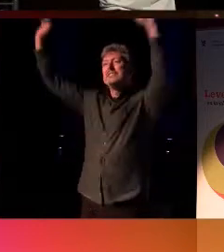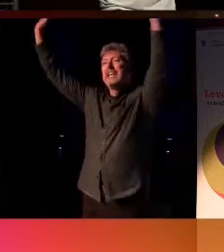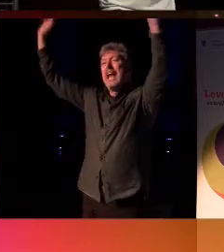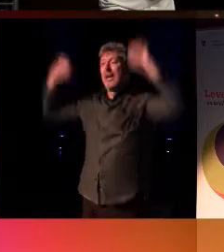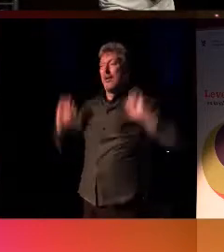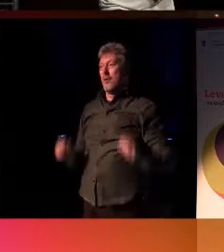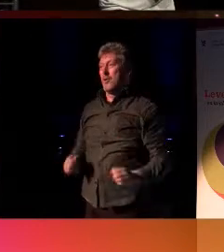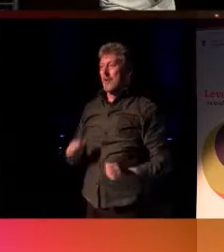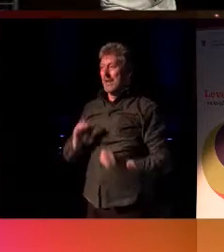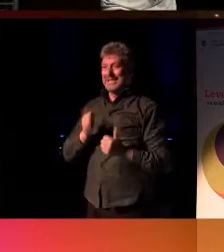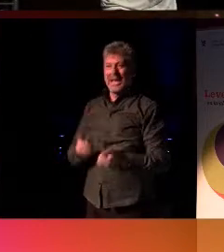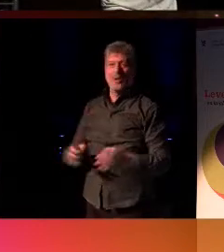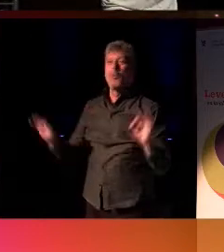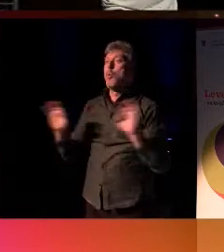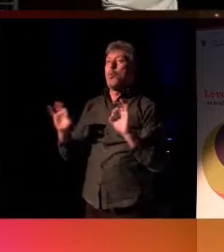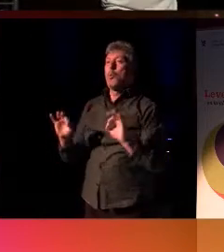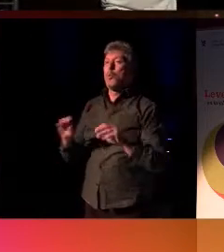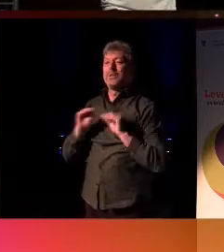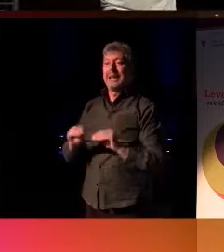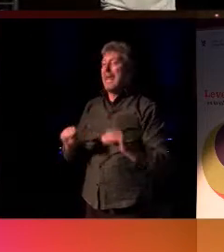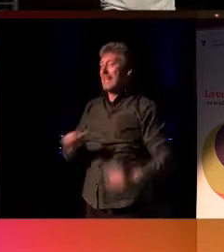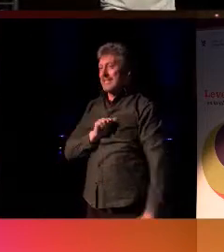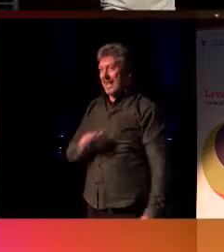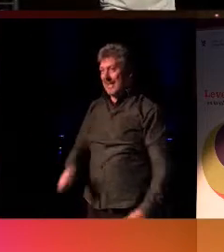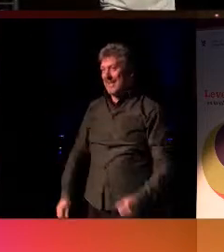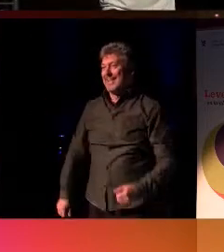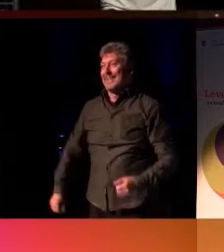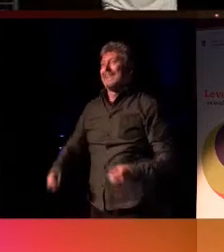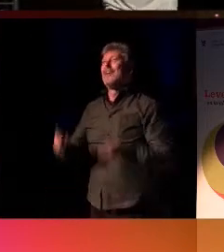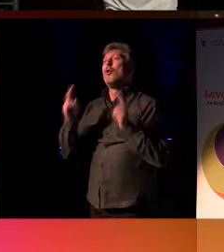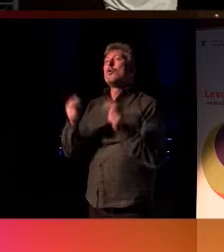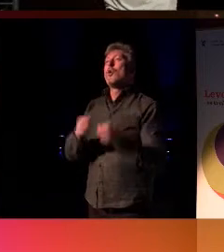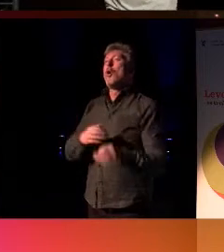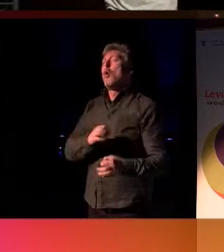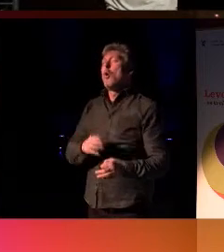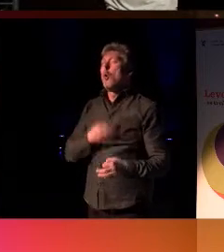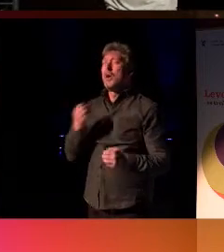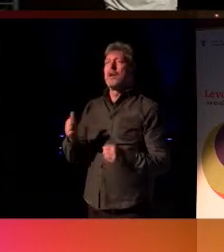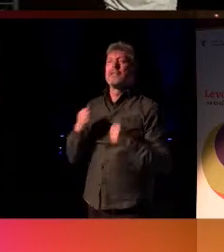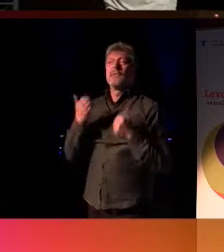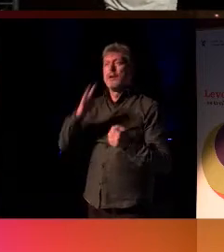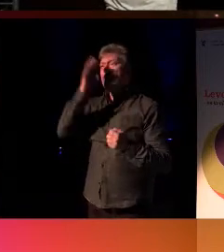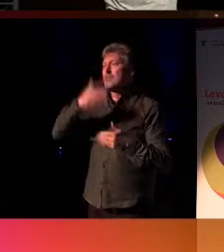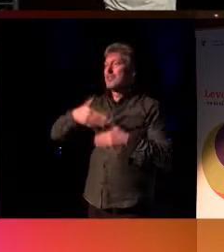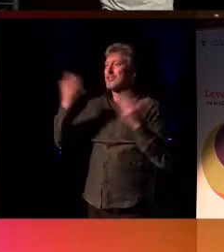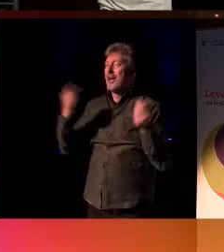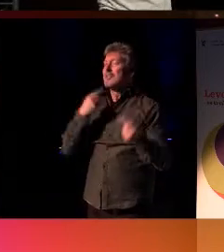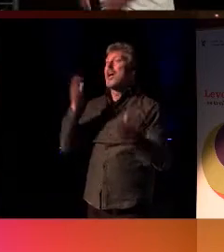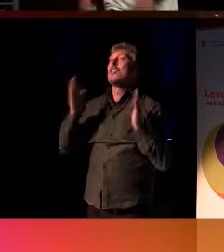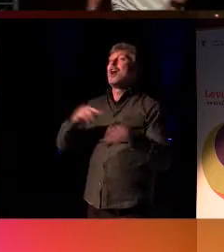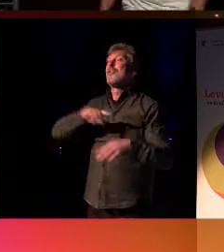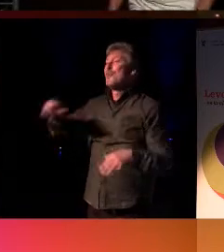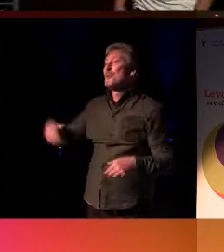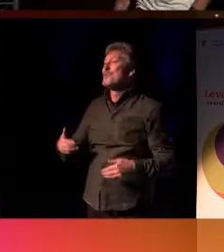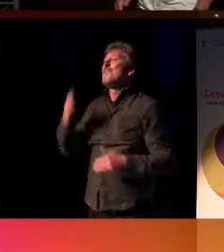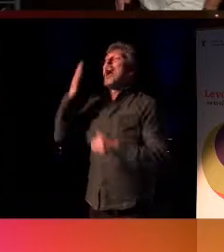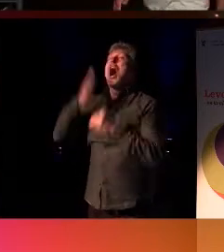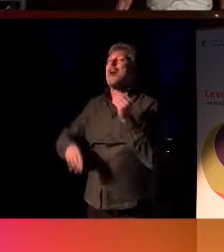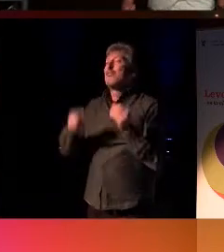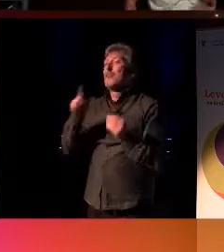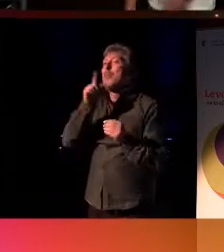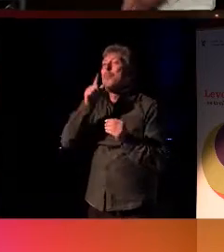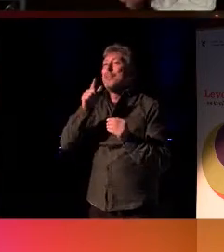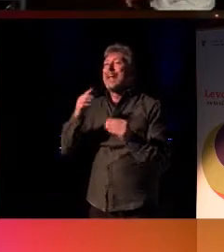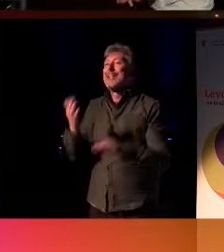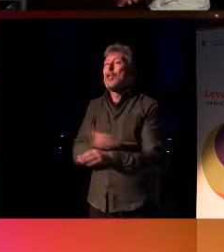ikke trener på heltid. Og så håper jeg for en strålende dag, og så sier vi vel takk for oss. Avslutter med en liten øvelse